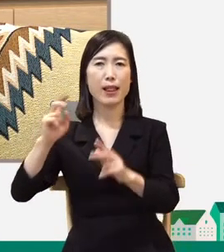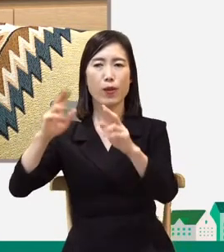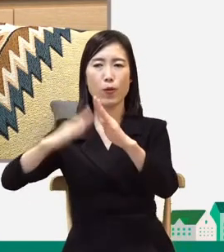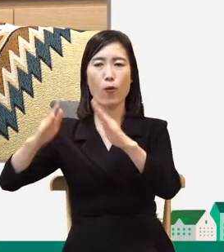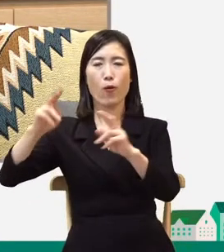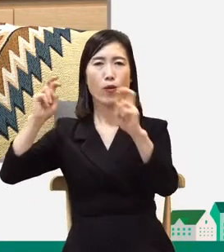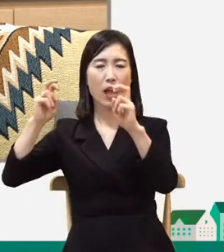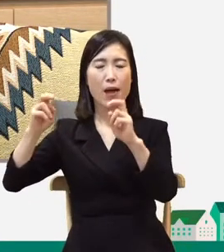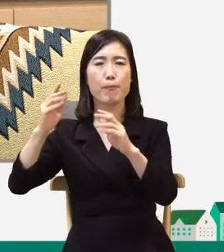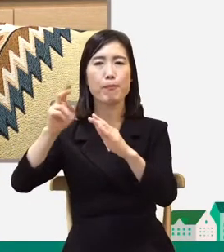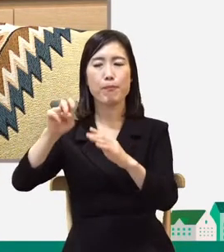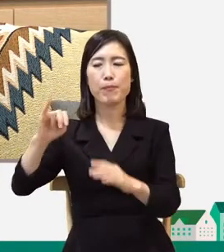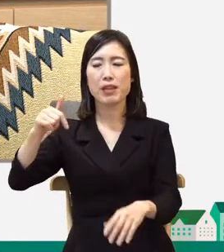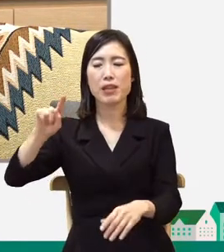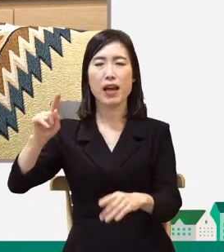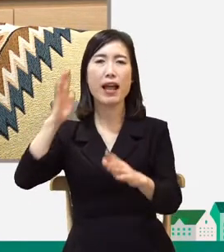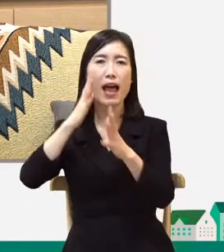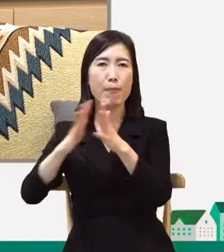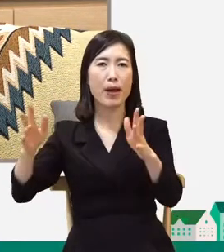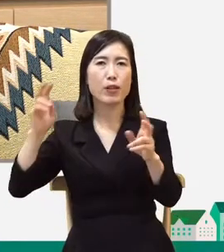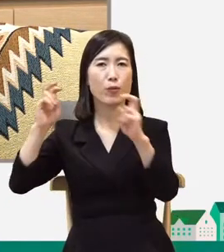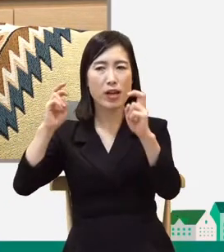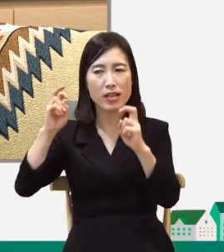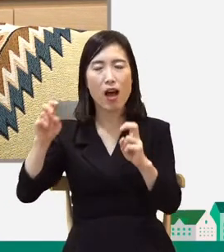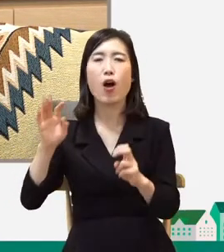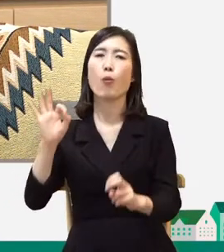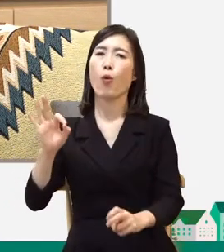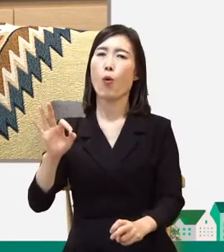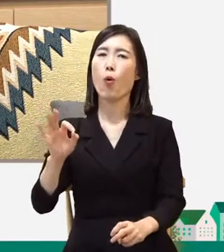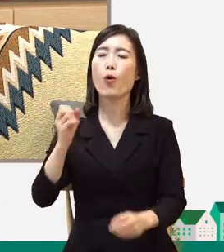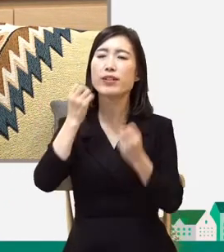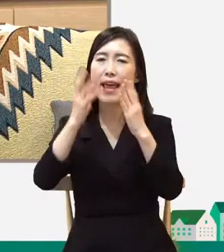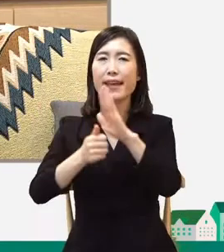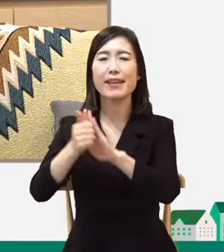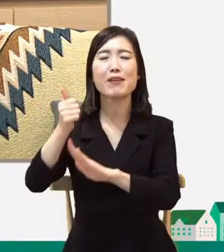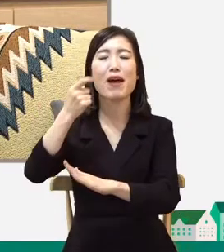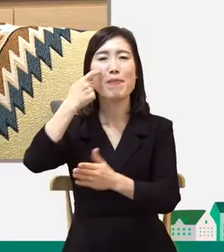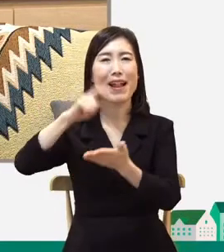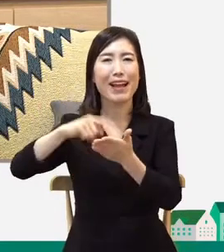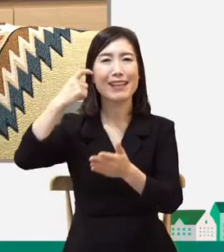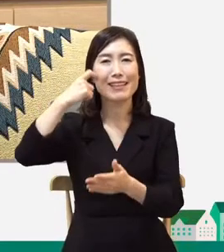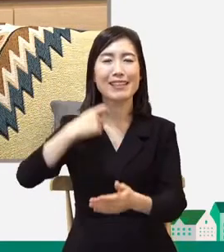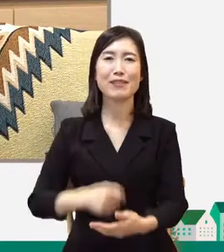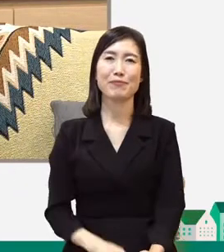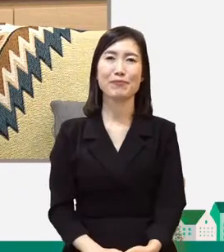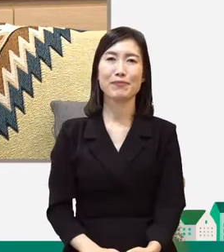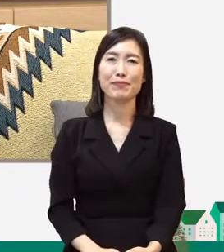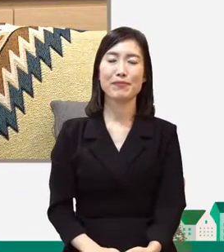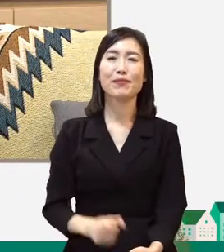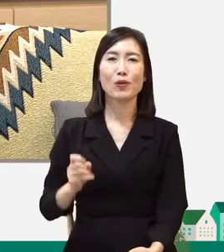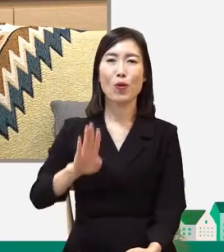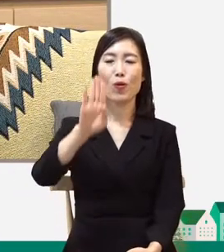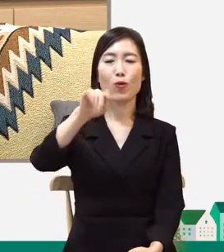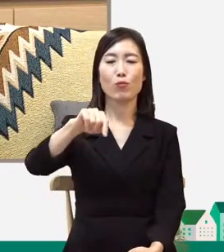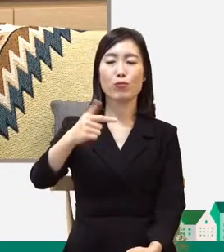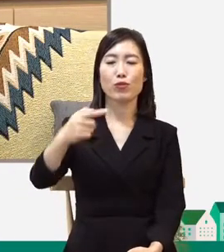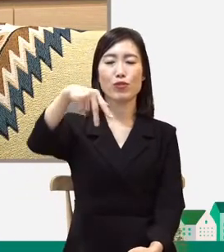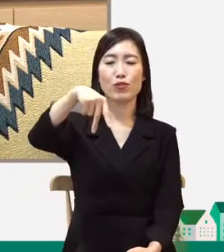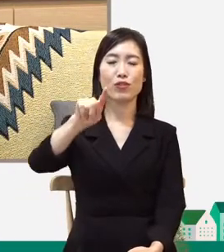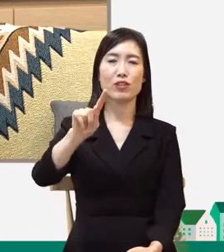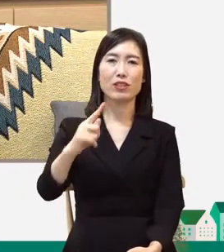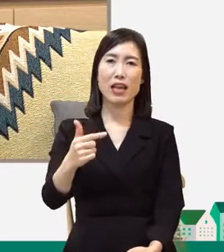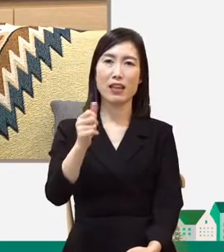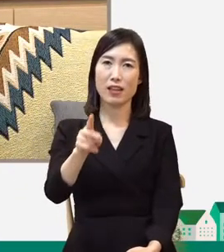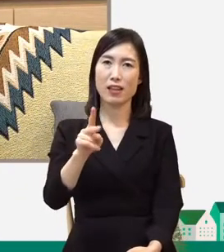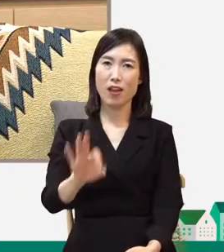생각이 들었고 그러면서 동시에 이게 분산형이라는 지원주택의 모습이 어떠할까 그리고 그 분산형이라는 지원주택을